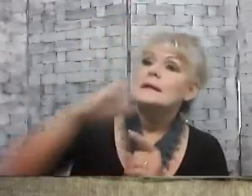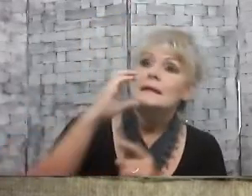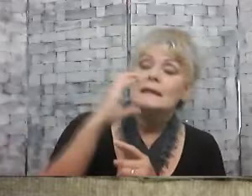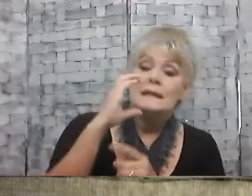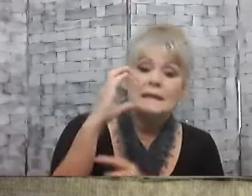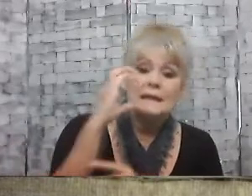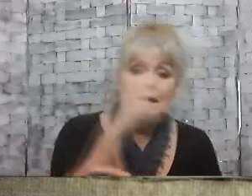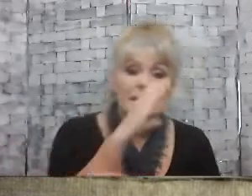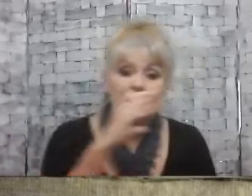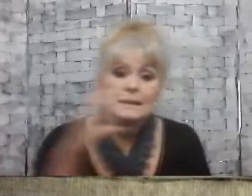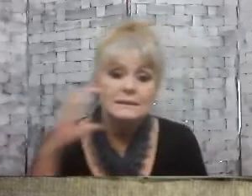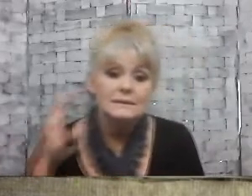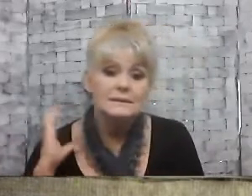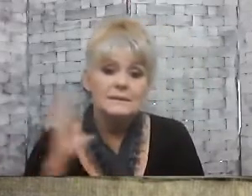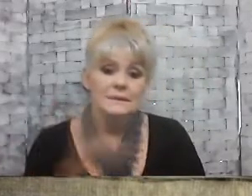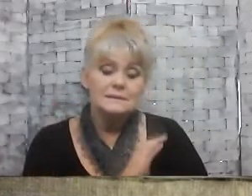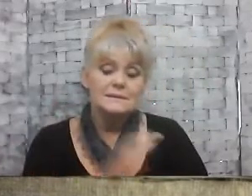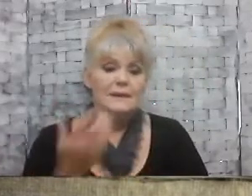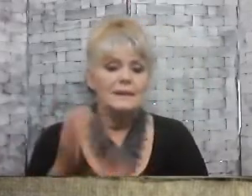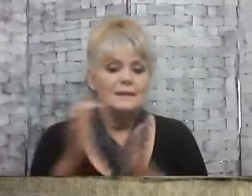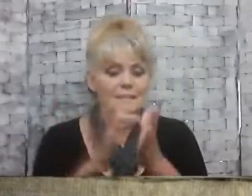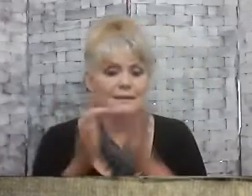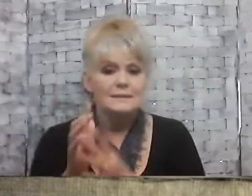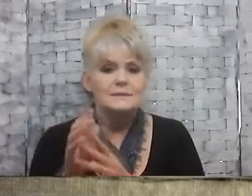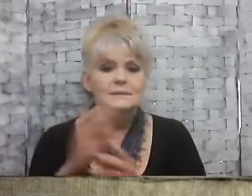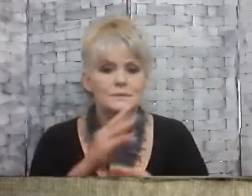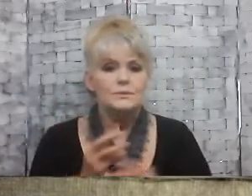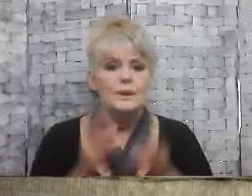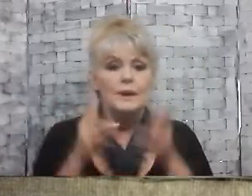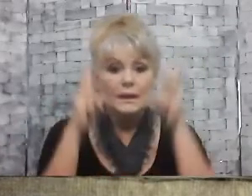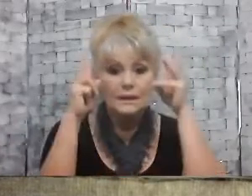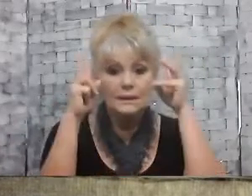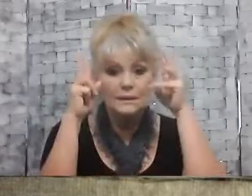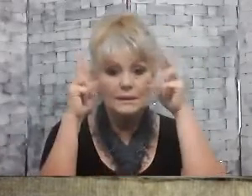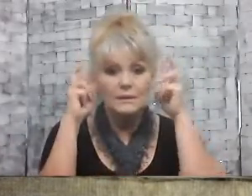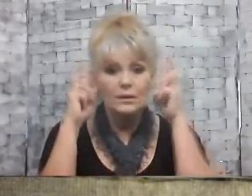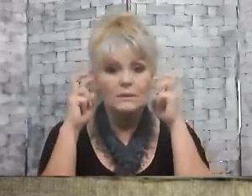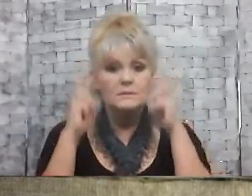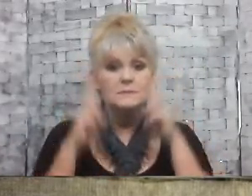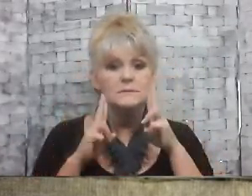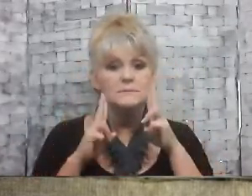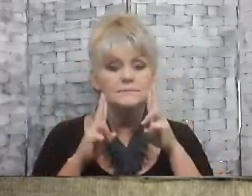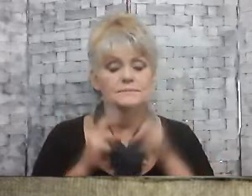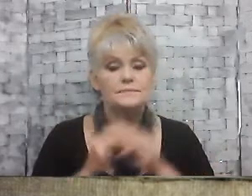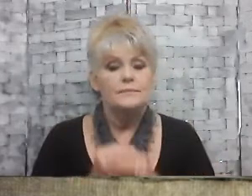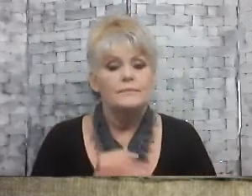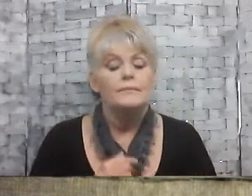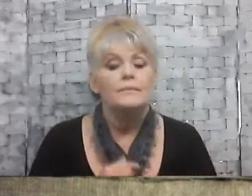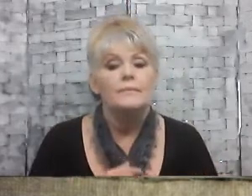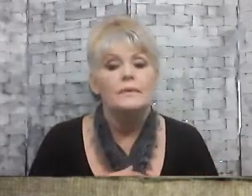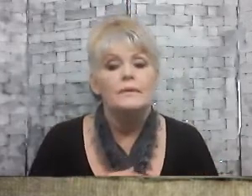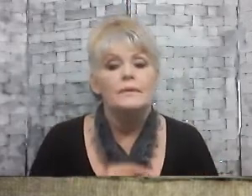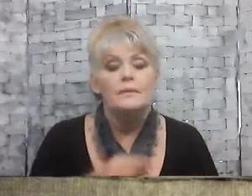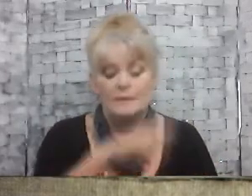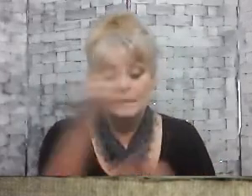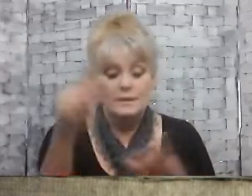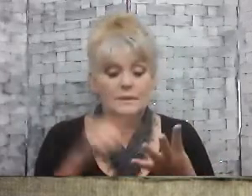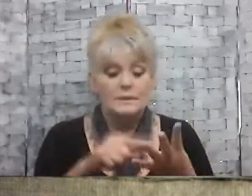is koninklike titels. Die story begin met die Koninkryk van God, eindig met die Koninkryk van God. Dis waaroor die story